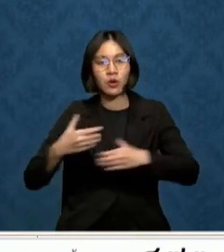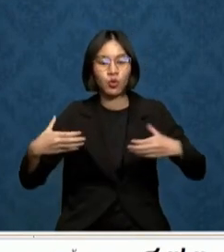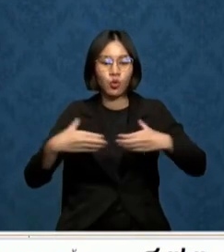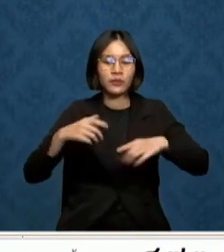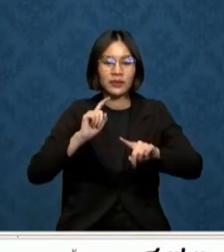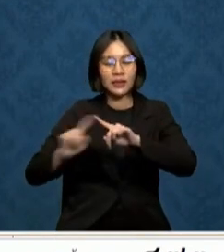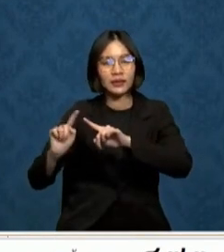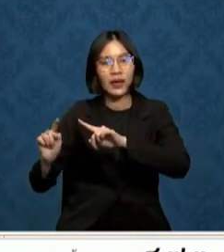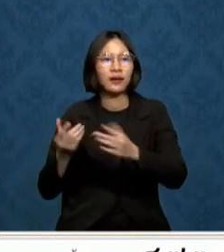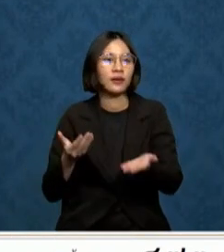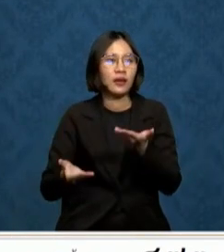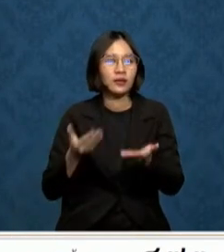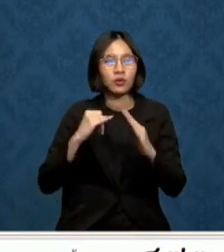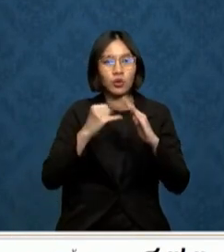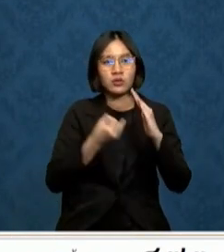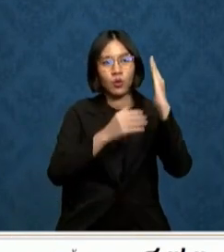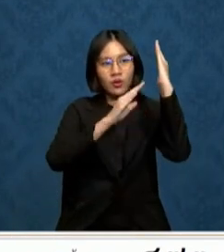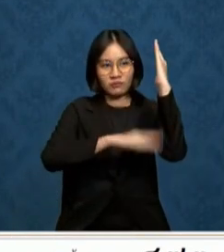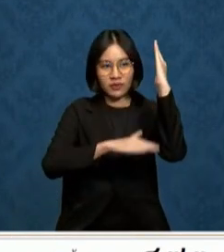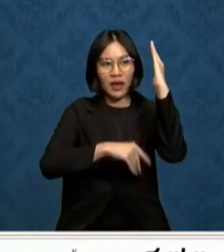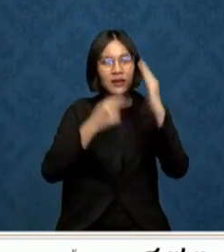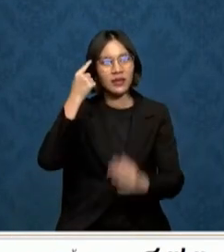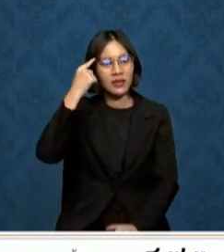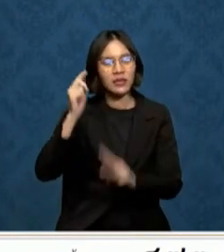ไหนในทางจังหวัดชายแดนใต้เนี่ยก็คงตระ